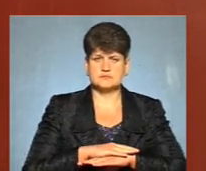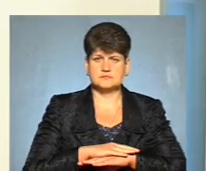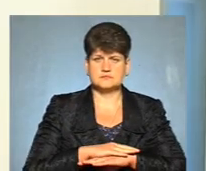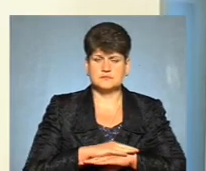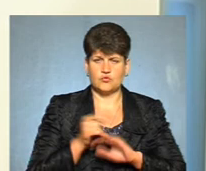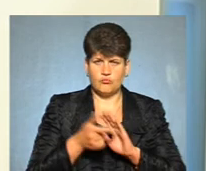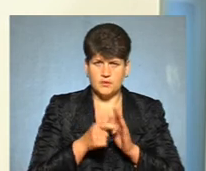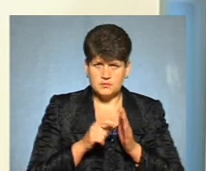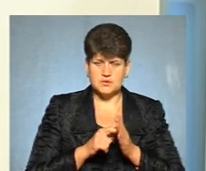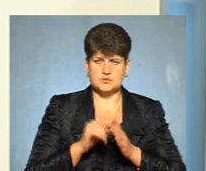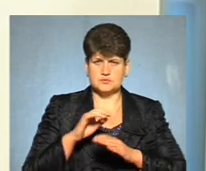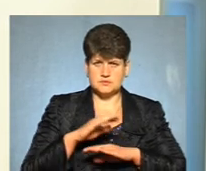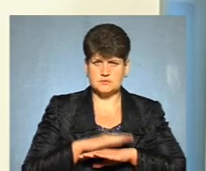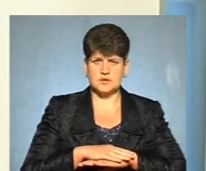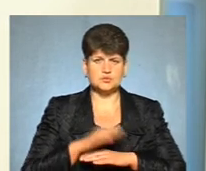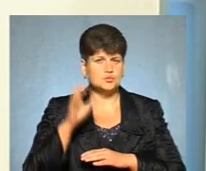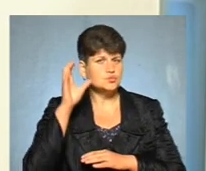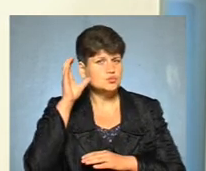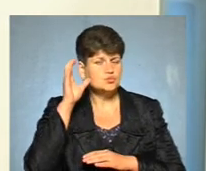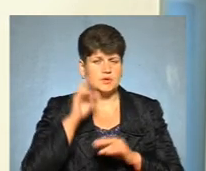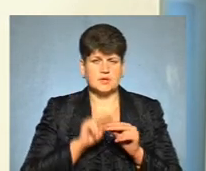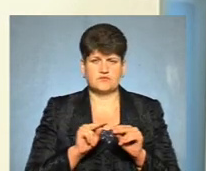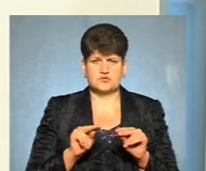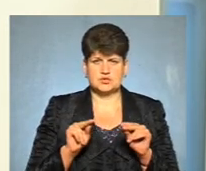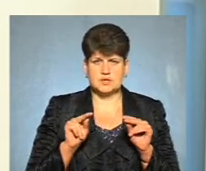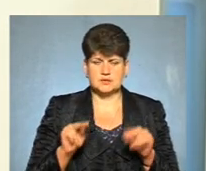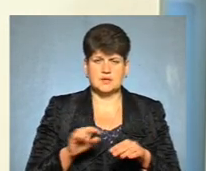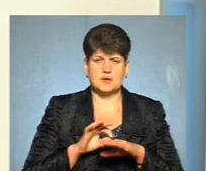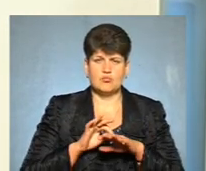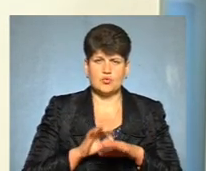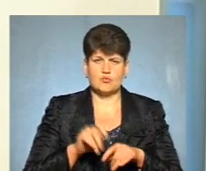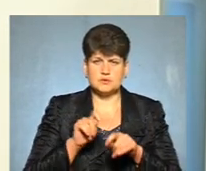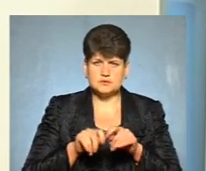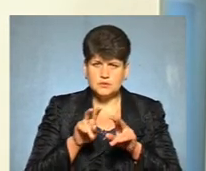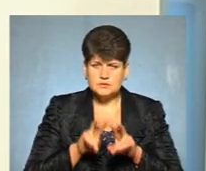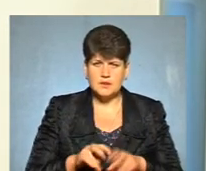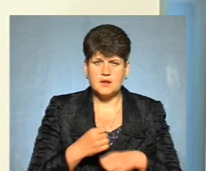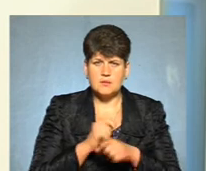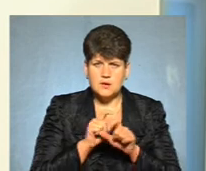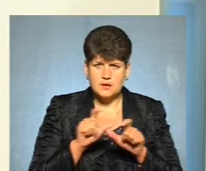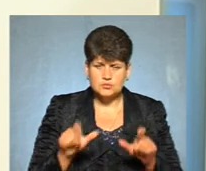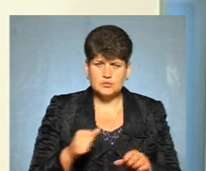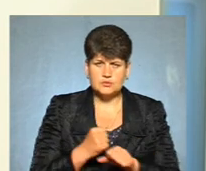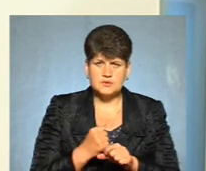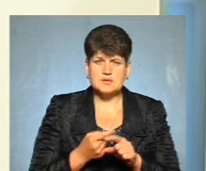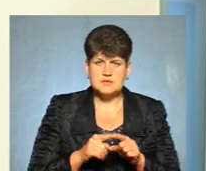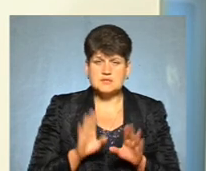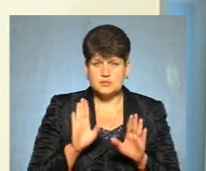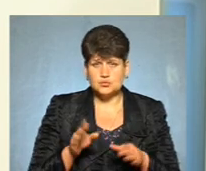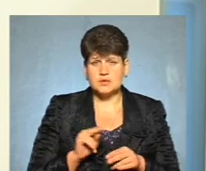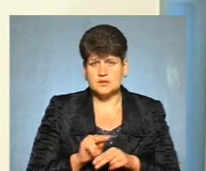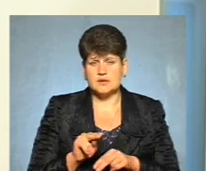в приміщенні за партами, слухати вчителя, проводити дослідження, лабораторні роботи. Оце буде навчання,